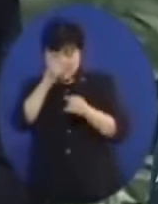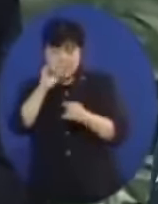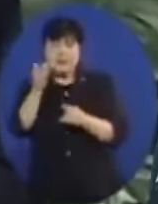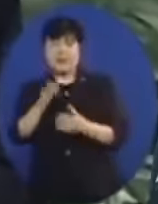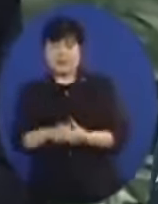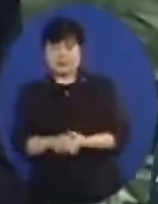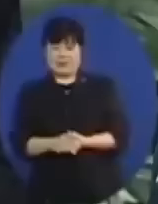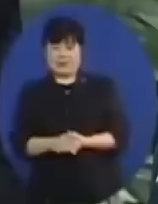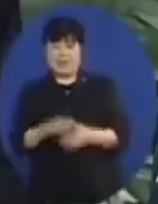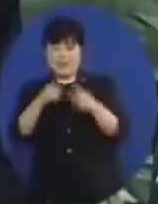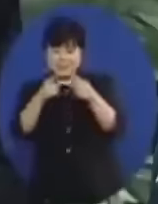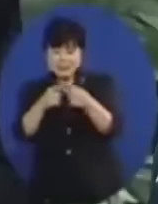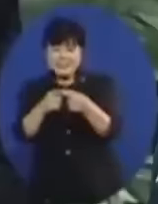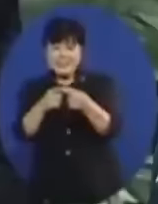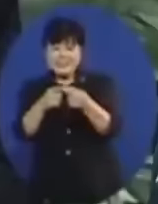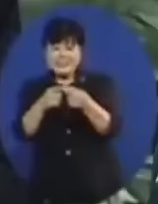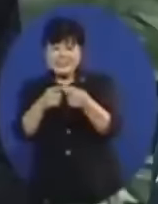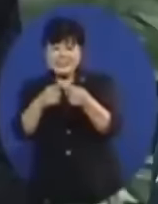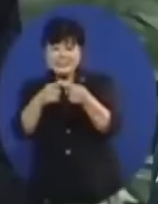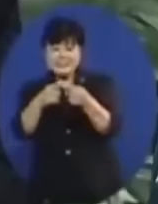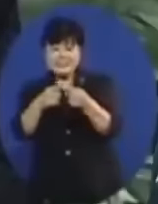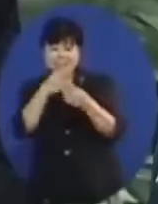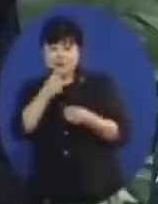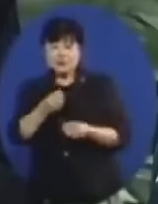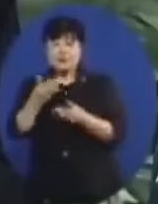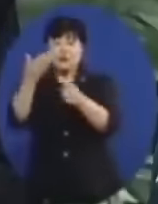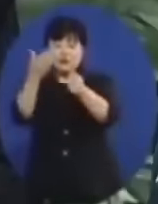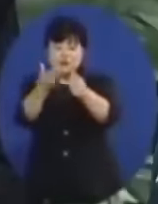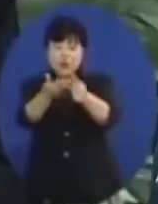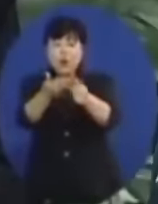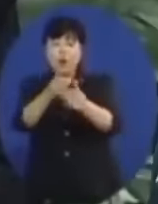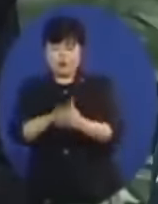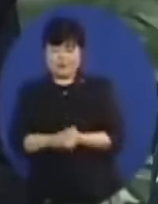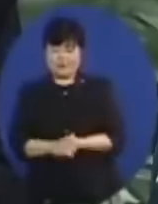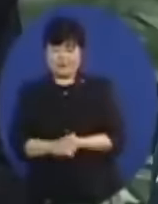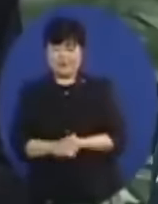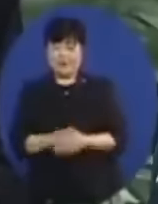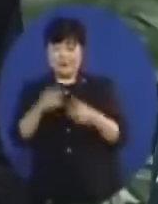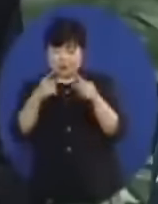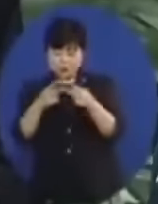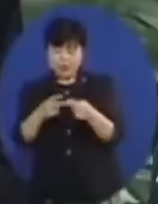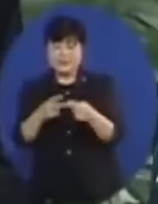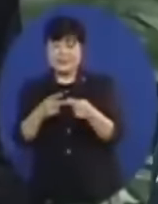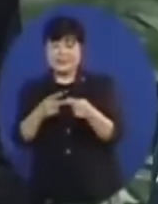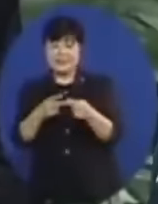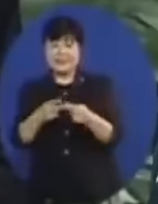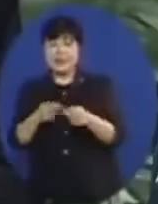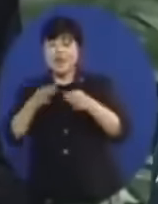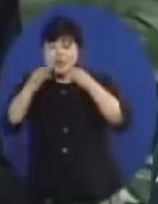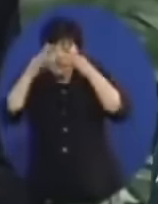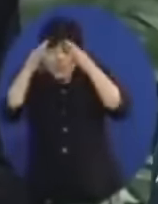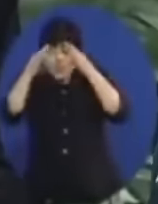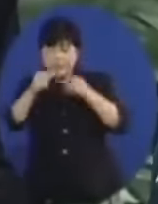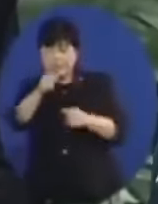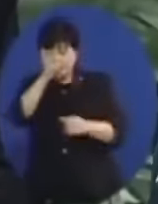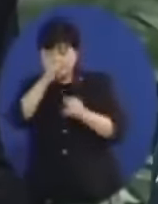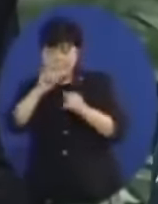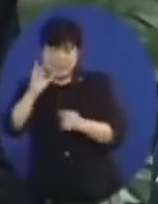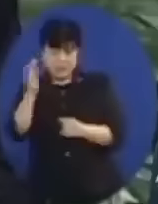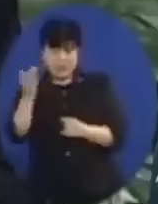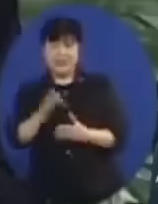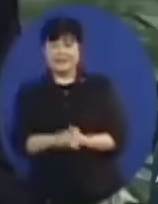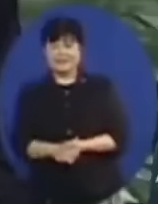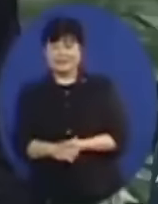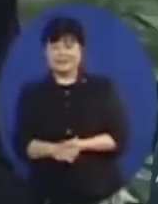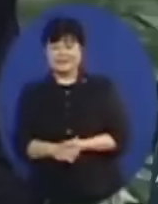것입니다. 첫째는 축복을 해주고 사는 사람이 되어야 되고 둘째는 최선의 선한 사람이 되어야 되는